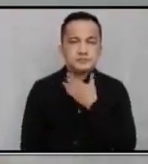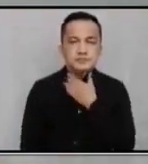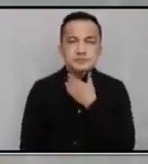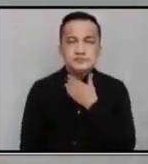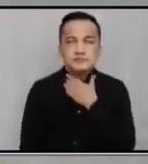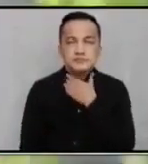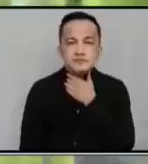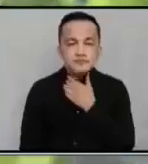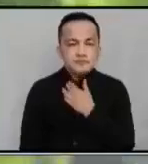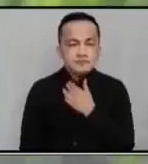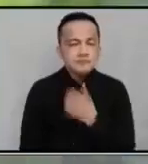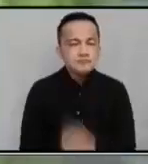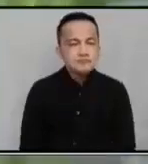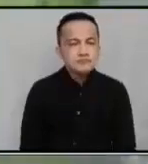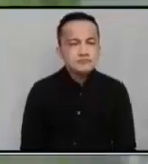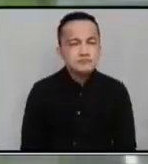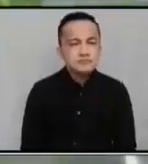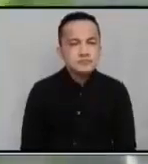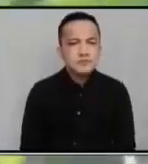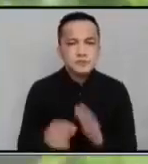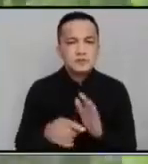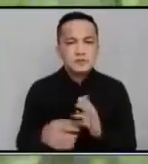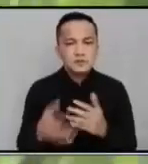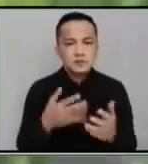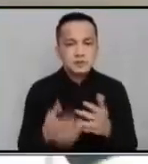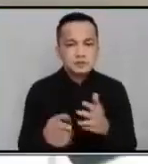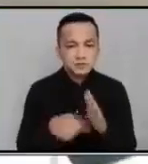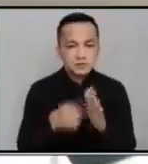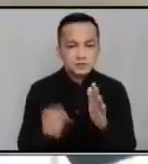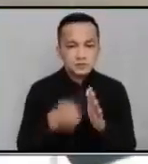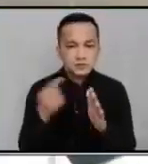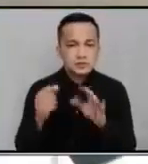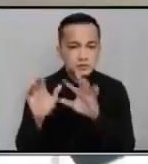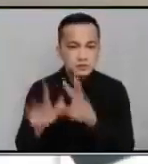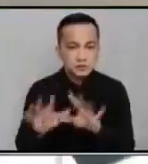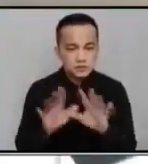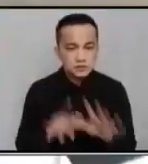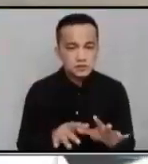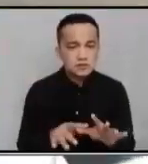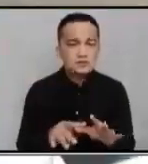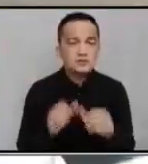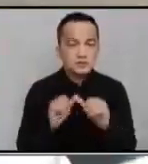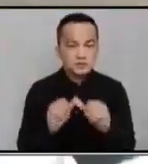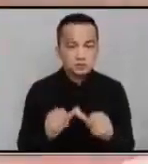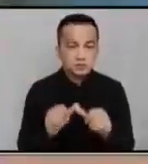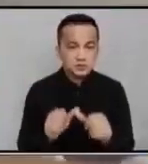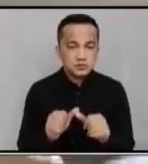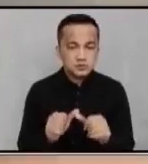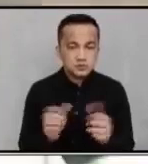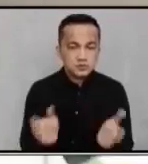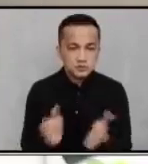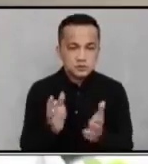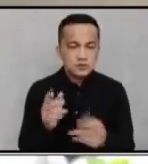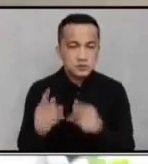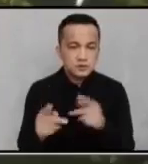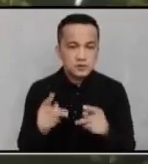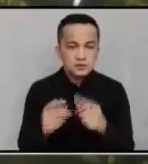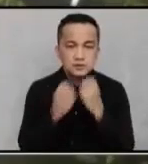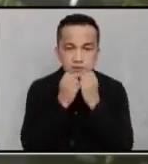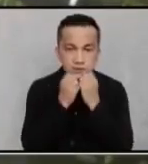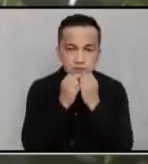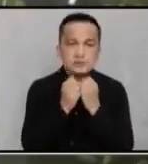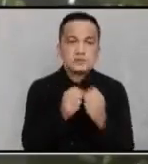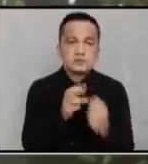Bagamat may ilang pag-ulan na nararanasan ngayon sa iba't ibang bahagi ng bansa, patuloy pa rin na hinihikayat ang publiko na magtipid sa paggamit ng